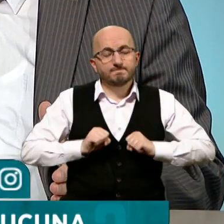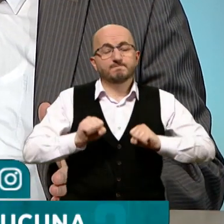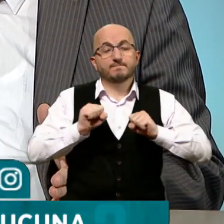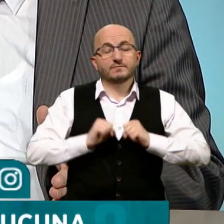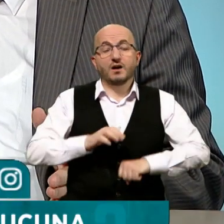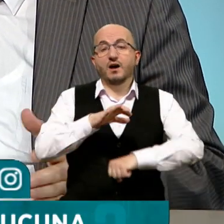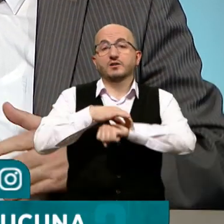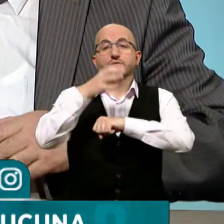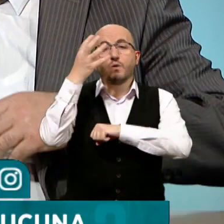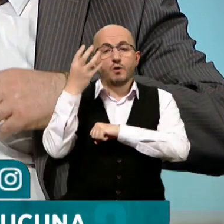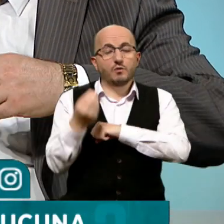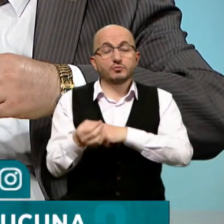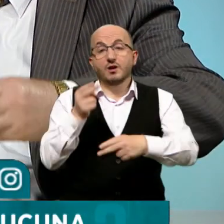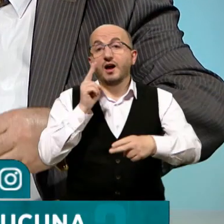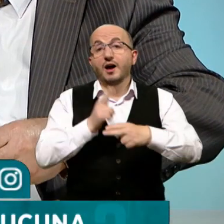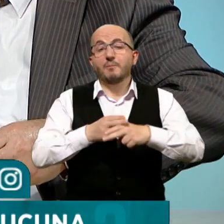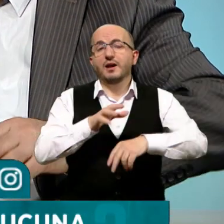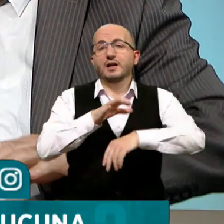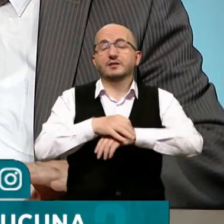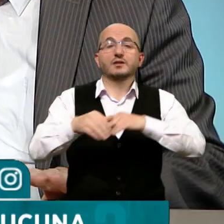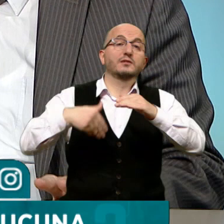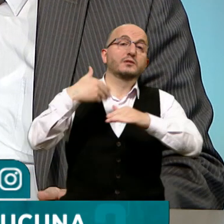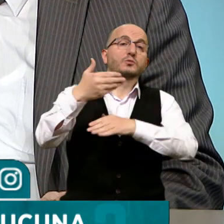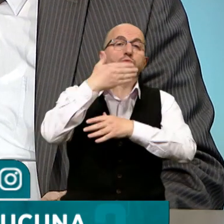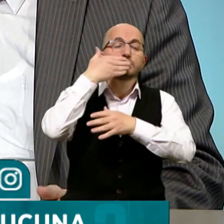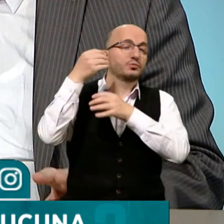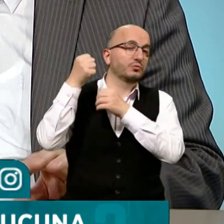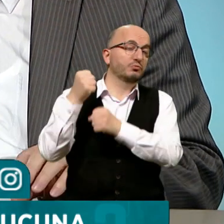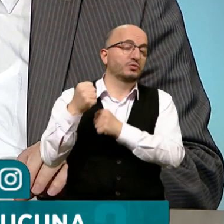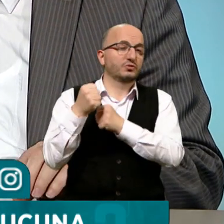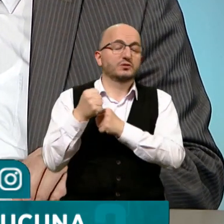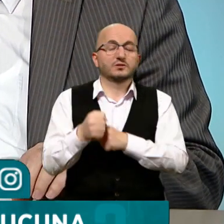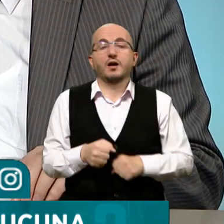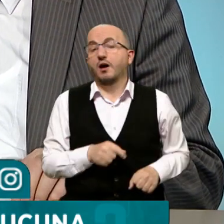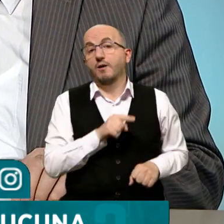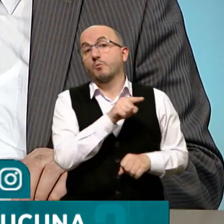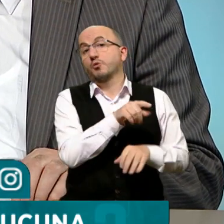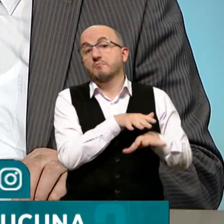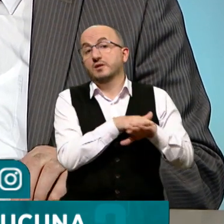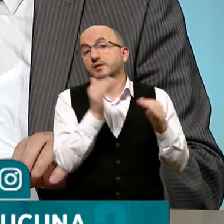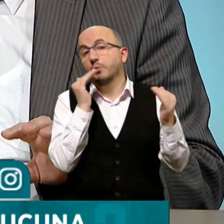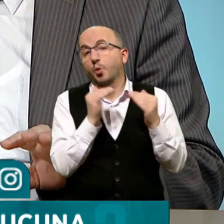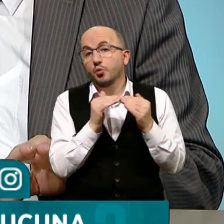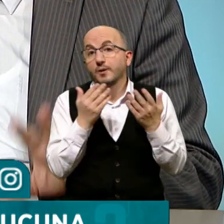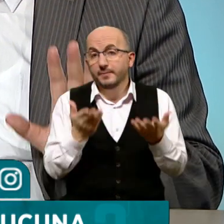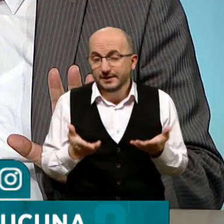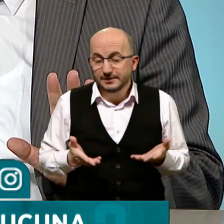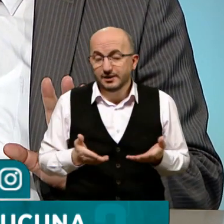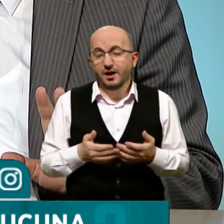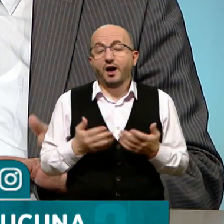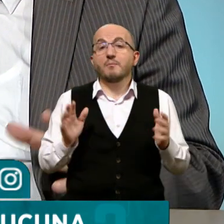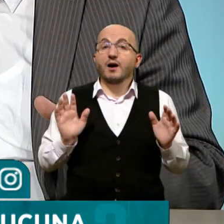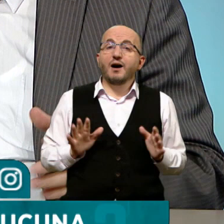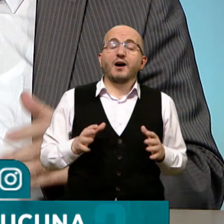Hasta olmuş Hemen hastalığın akabinde de tutmuş ise bu mezhebi taklit edebilir Ama durup